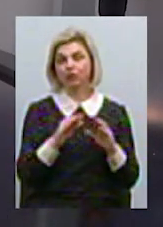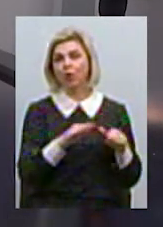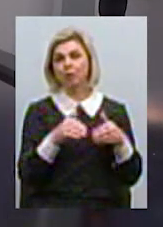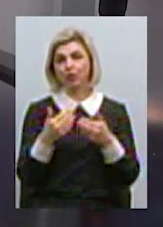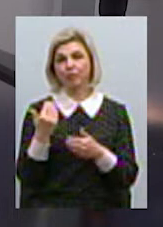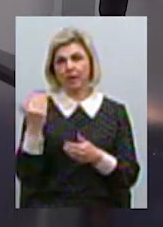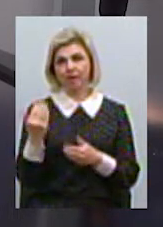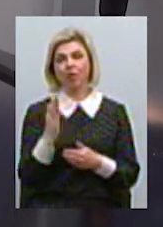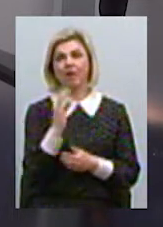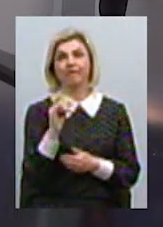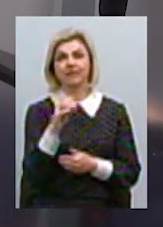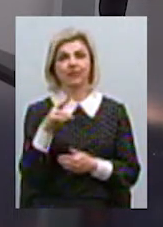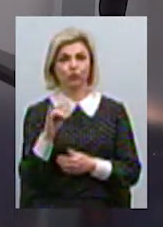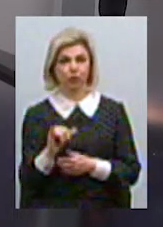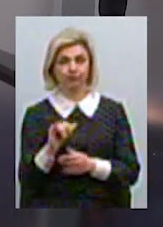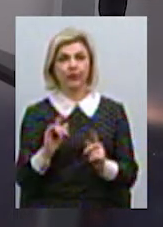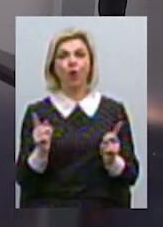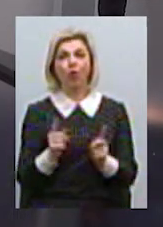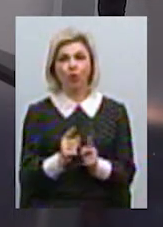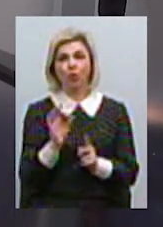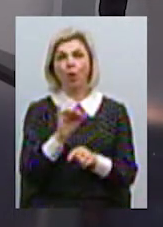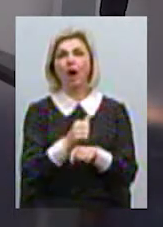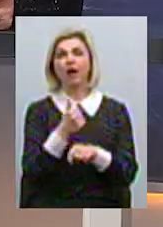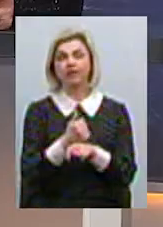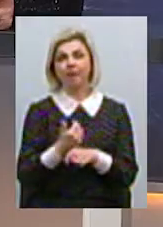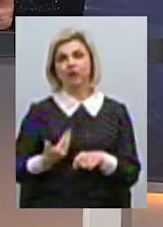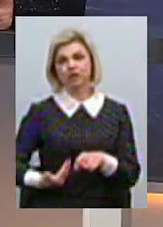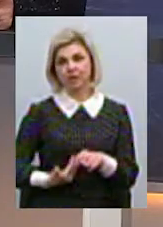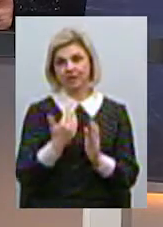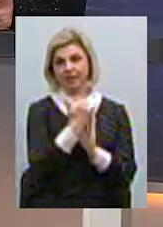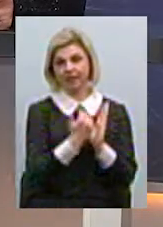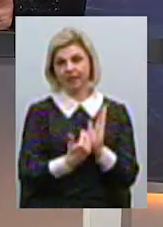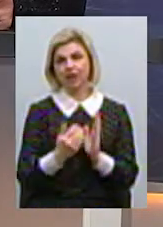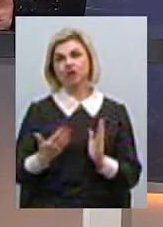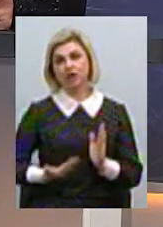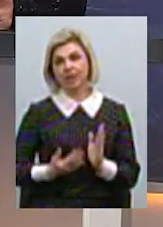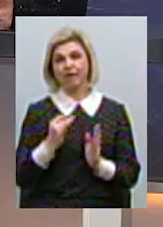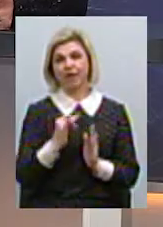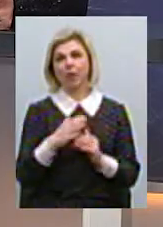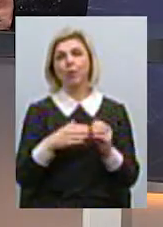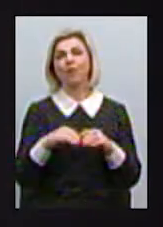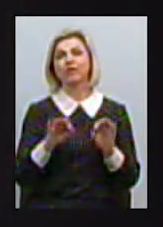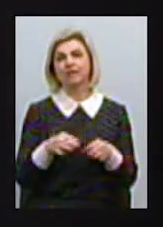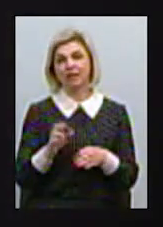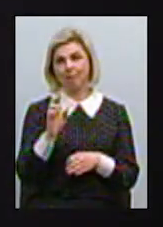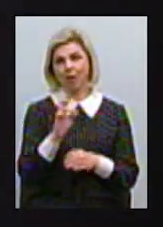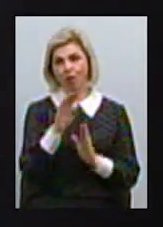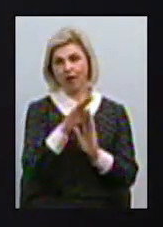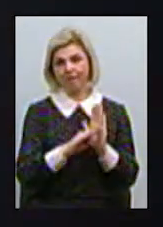його візитівку. Стисло про основні віхи життєвої та професійної біографії. Будь ласка.